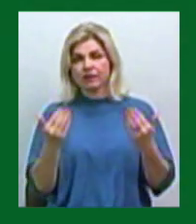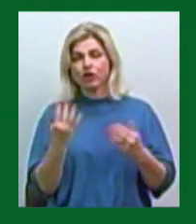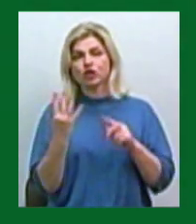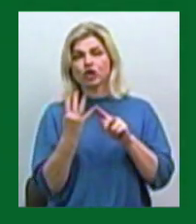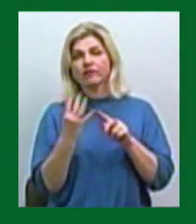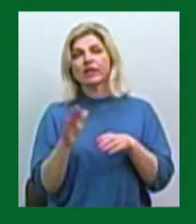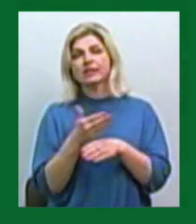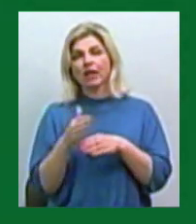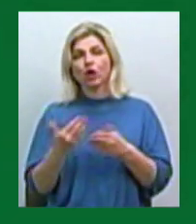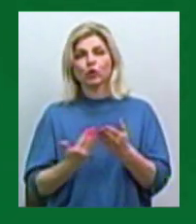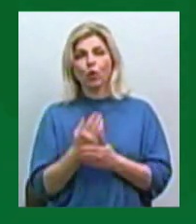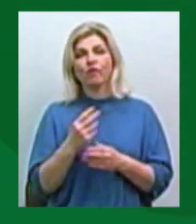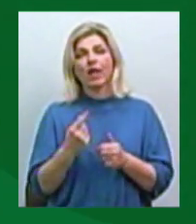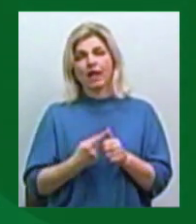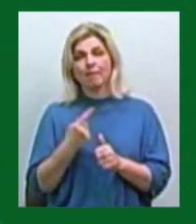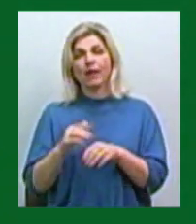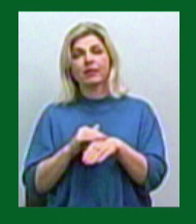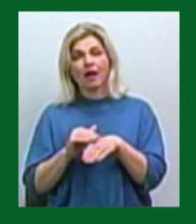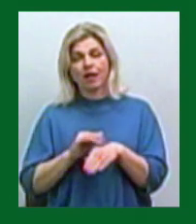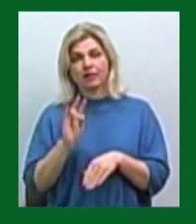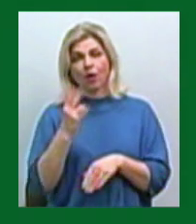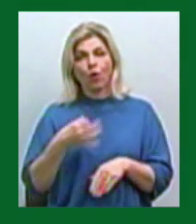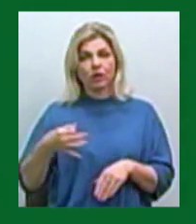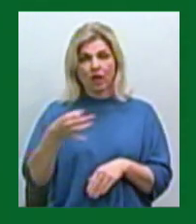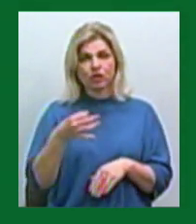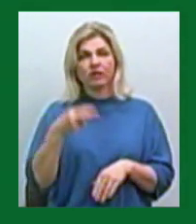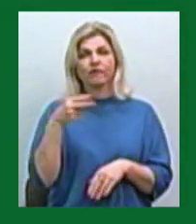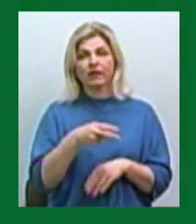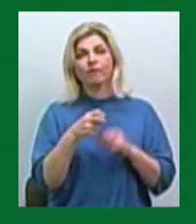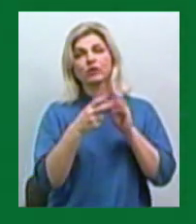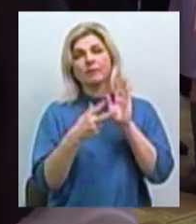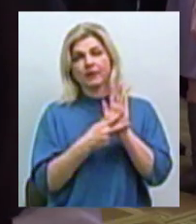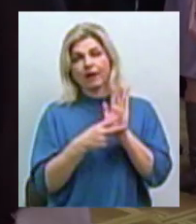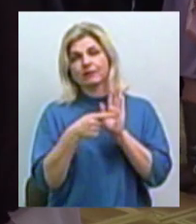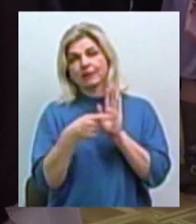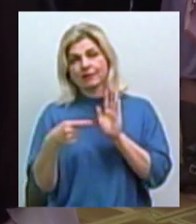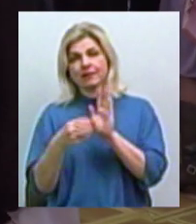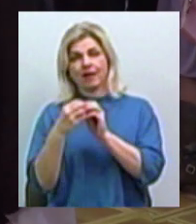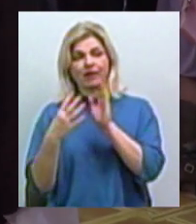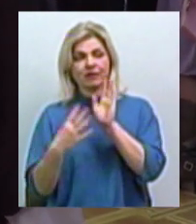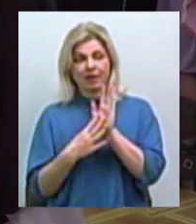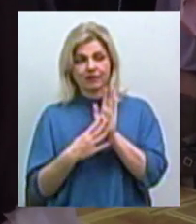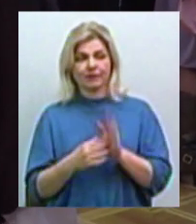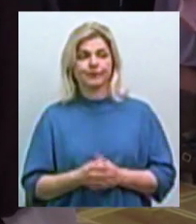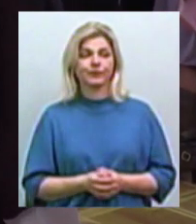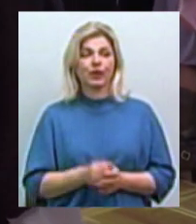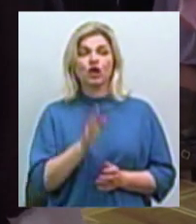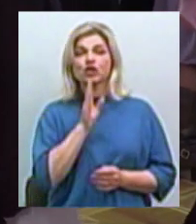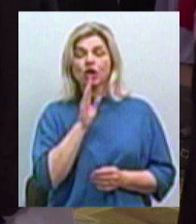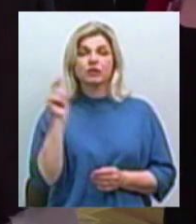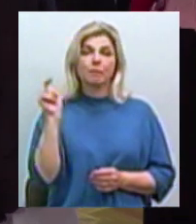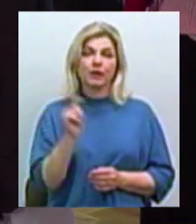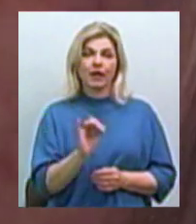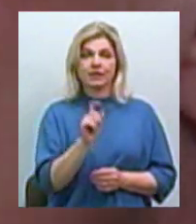«Нові імена Миколаївщини 2018-2019». Жанна Семененко-Руських приїхала із